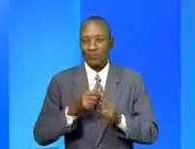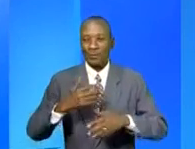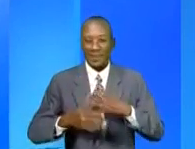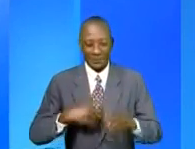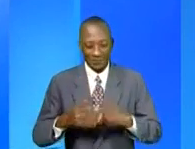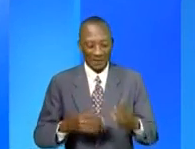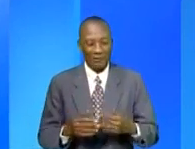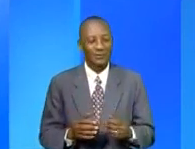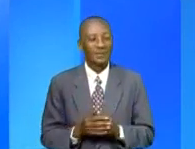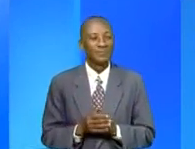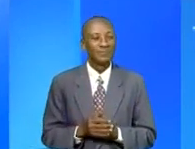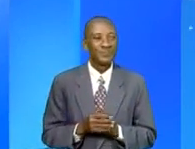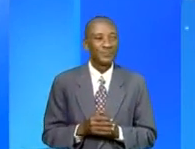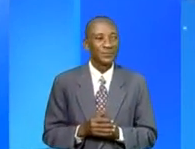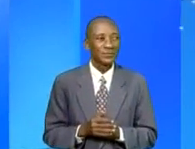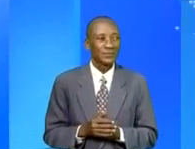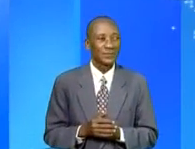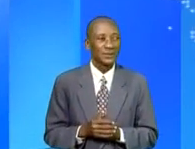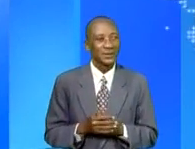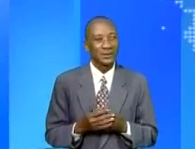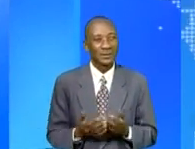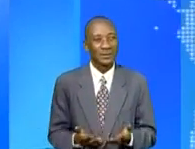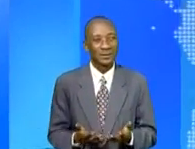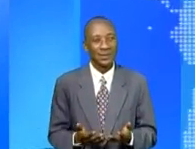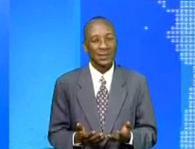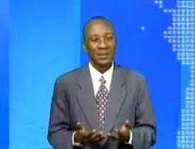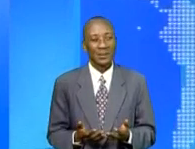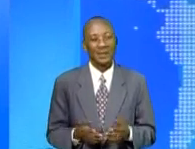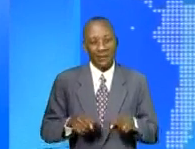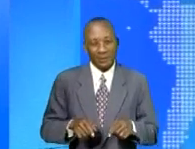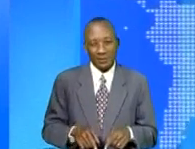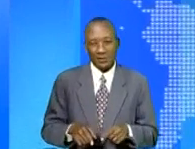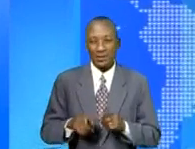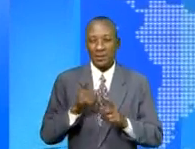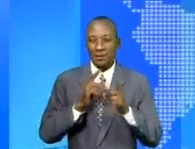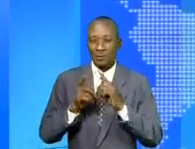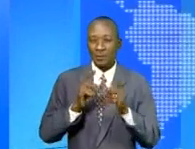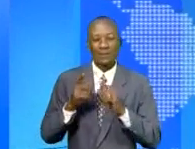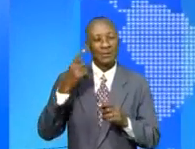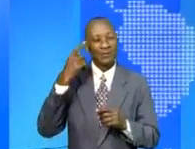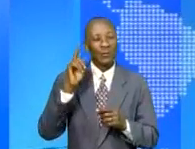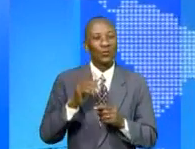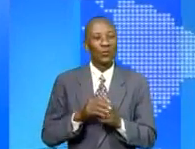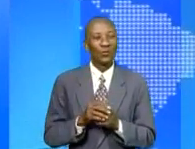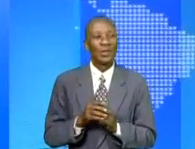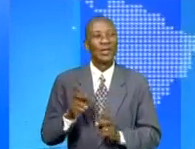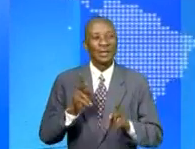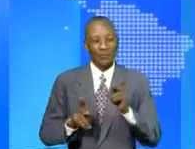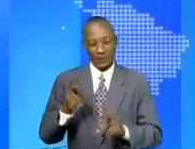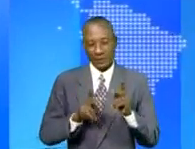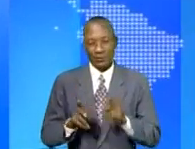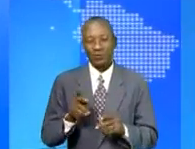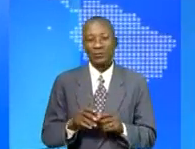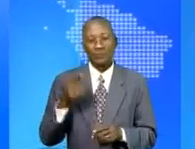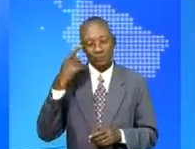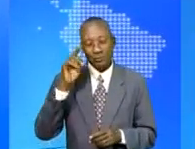Et notre sujet qui fait la joie de la population du Bas-Ouélé, c'est la réhabilitation et l'inauguration du bac sur la rivière